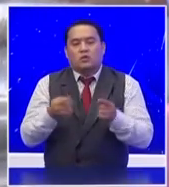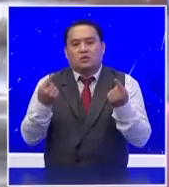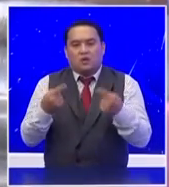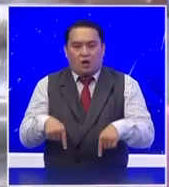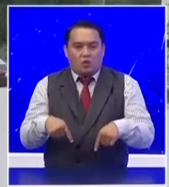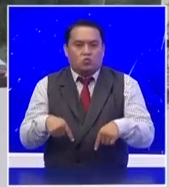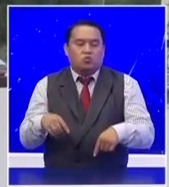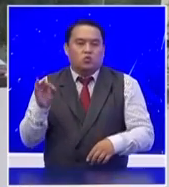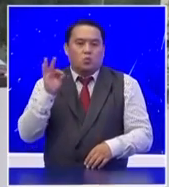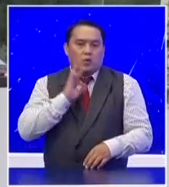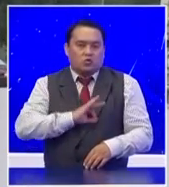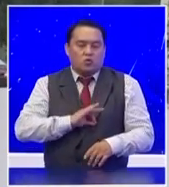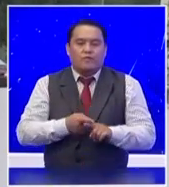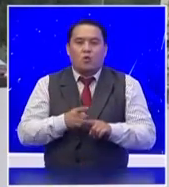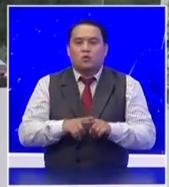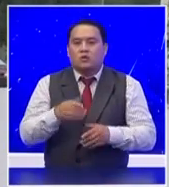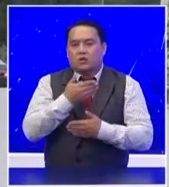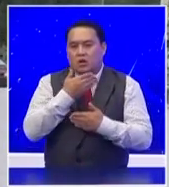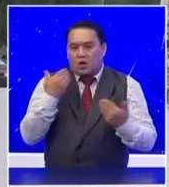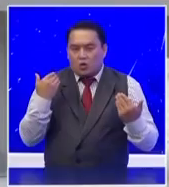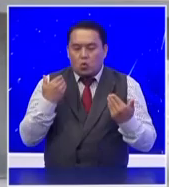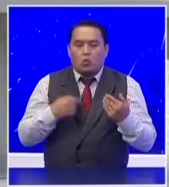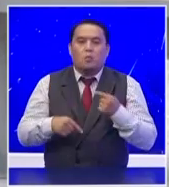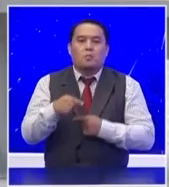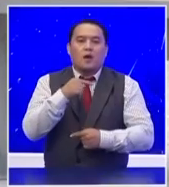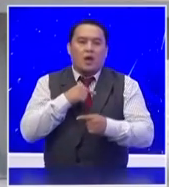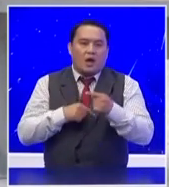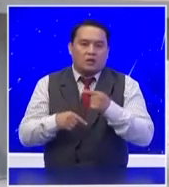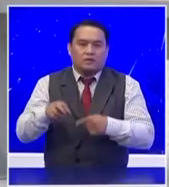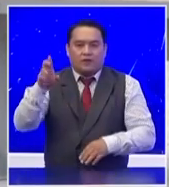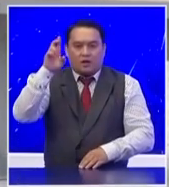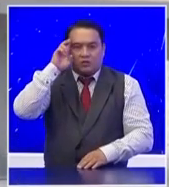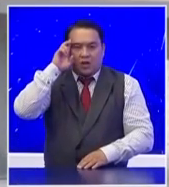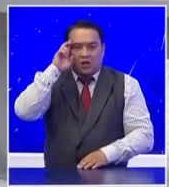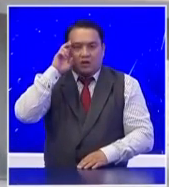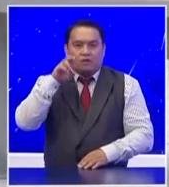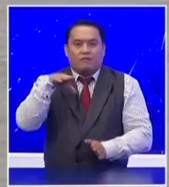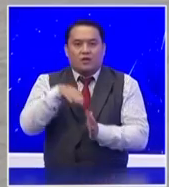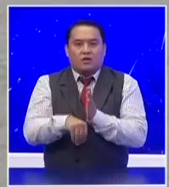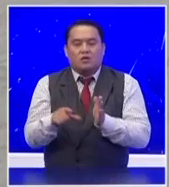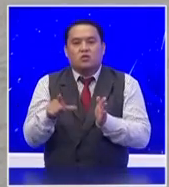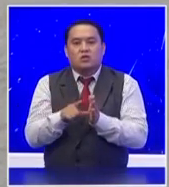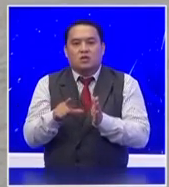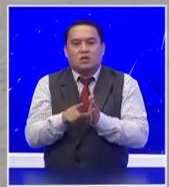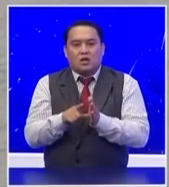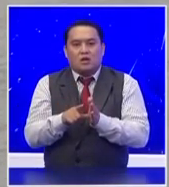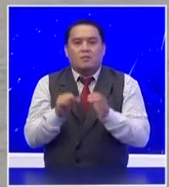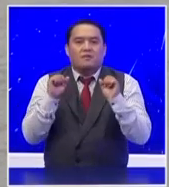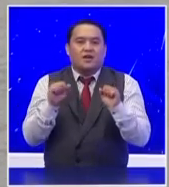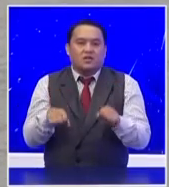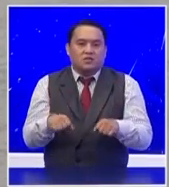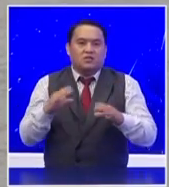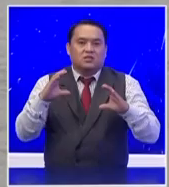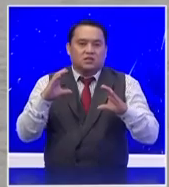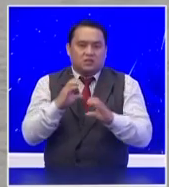даже оказалось в минусе. Учитывая это, навстречу предпринимателям идет и государство, вводя налоговые преференции и, по возможности,